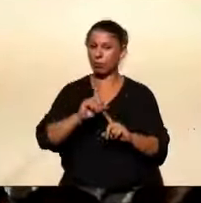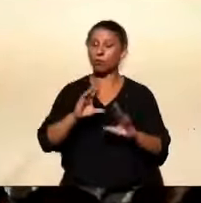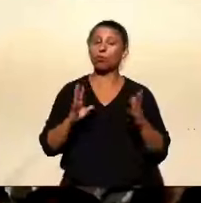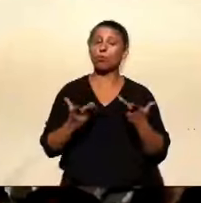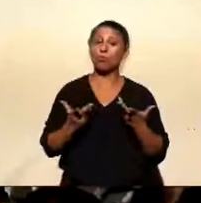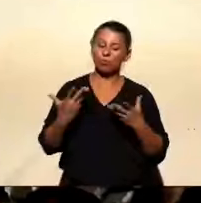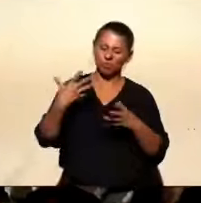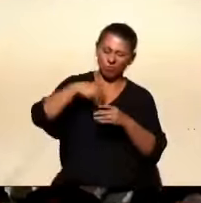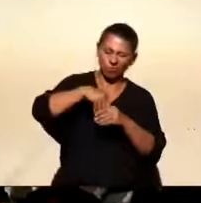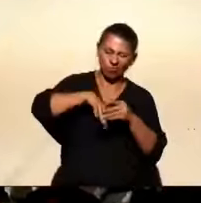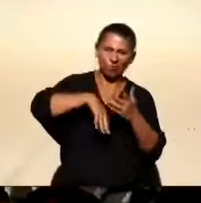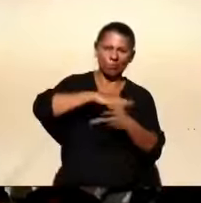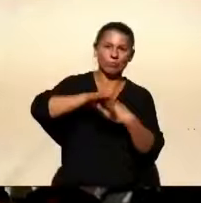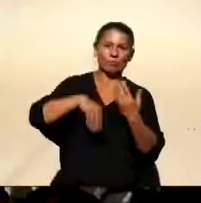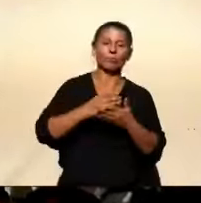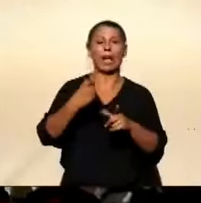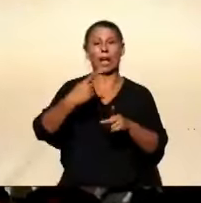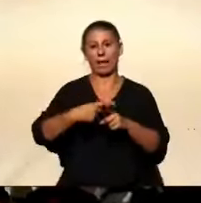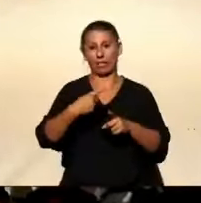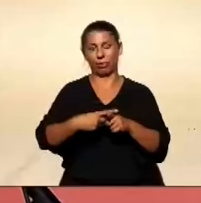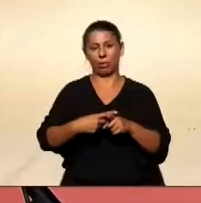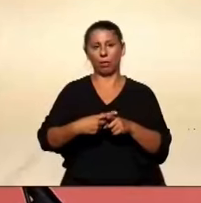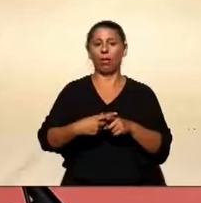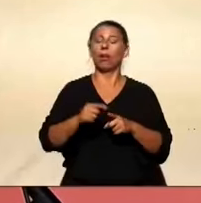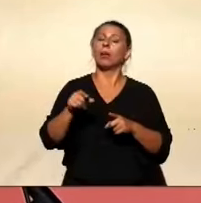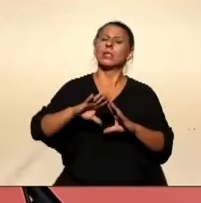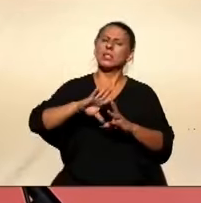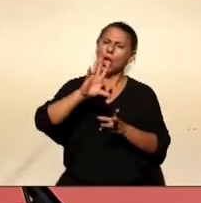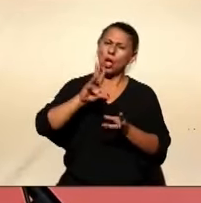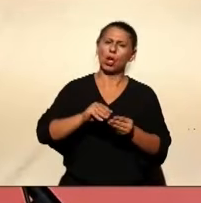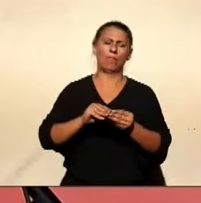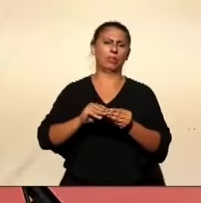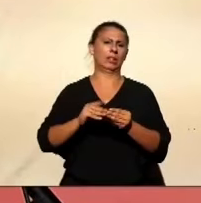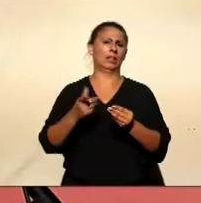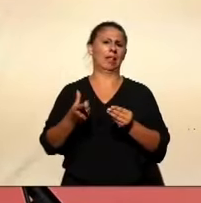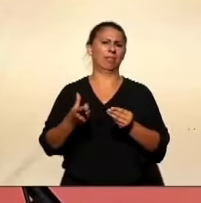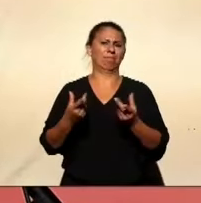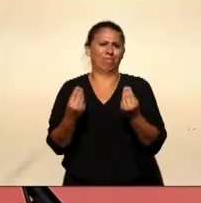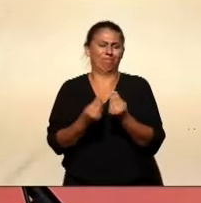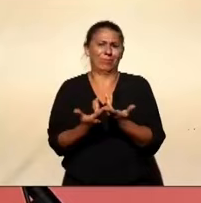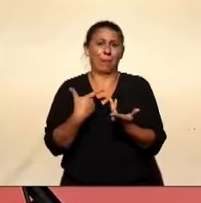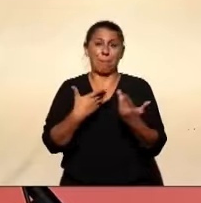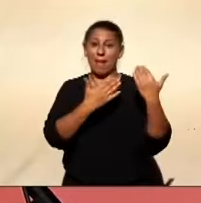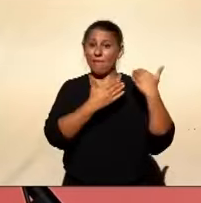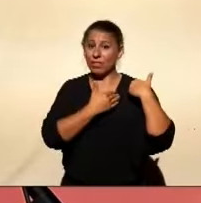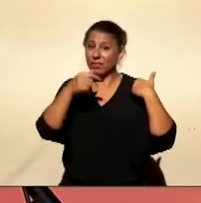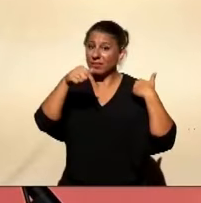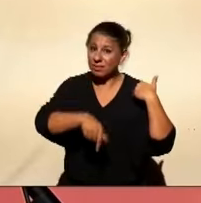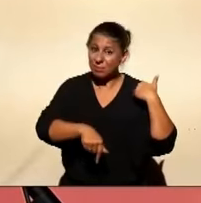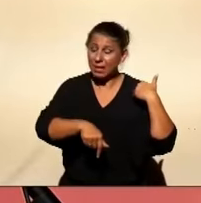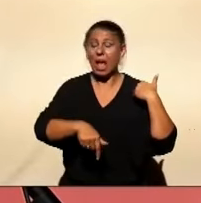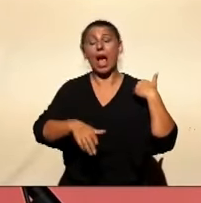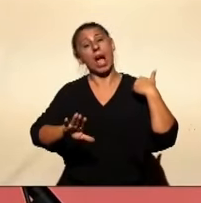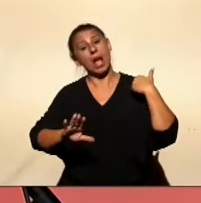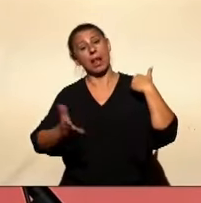πόσο μπλεγμένη είναι η χώρα μας σε όλες αυτές τις αντιθέσεις, με ευθύνη της σημερινής αλλά